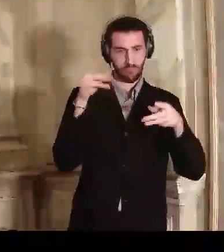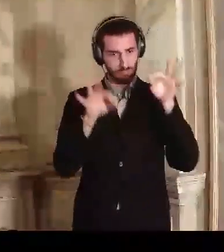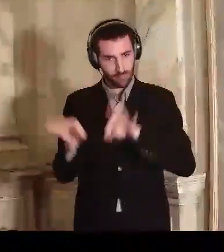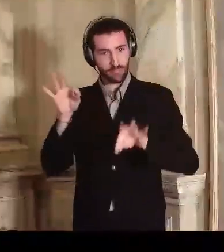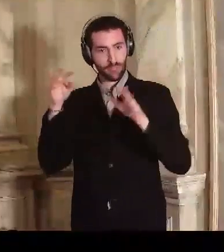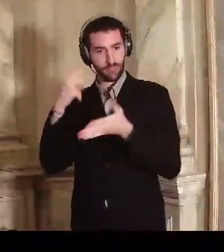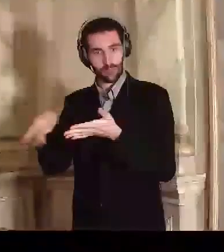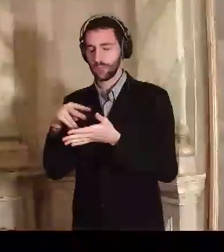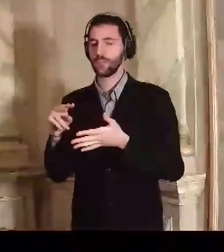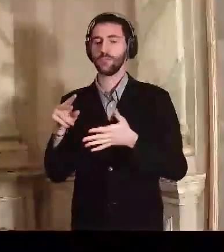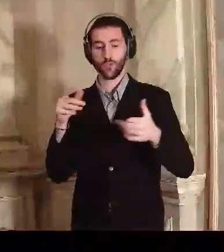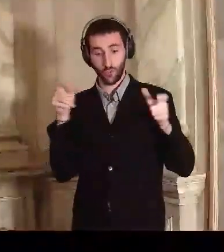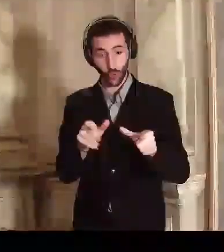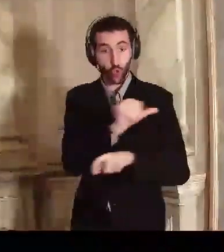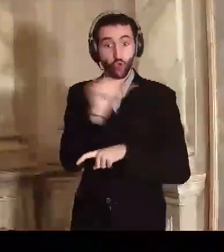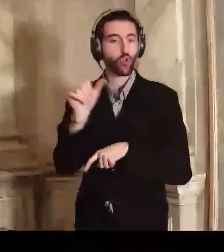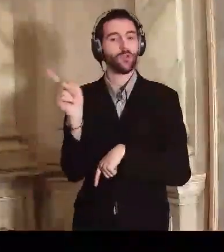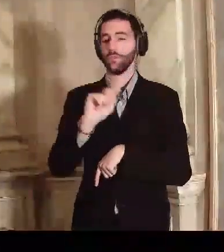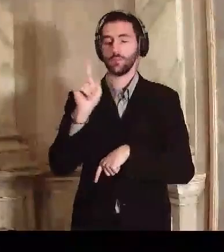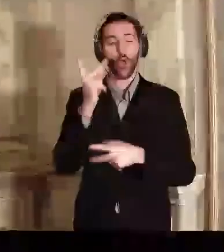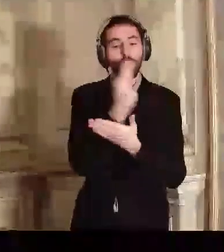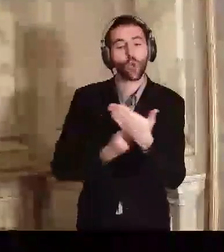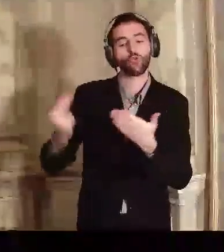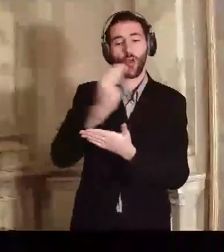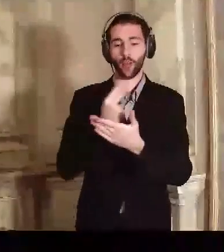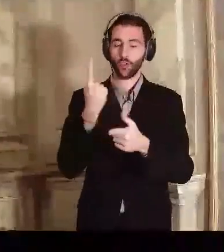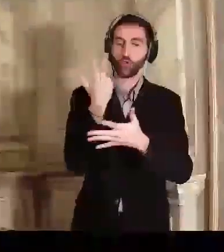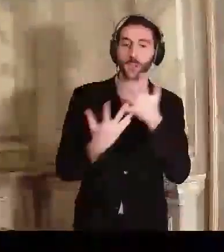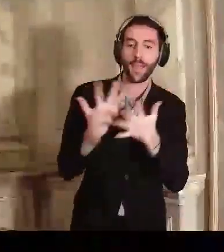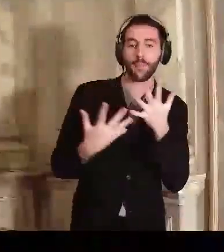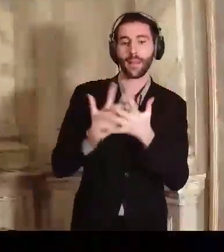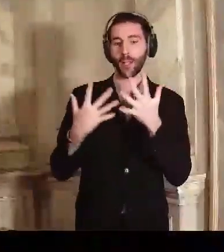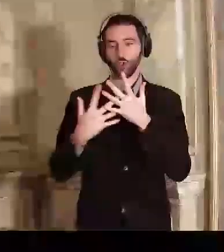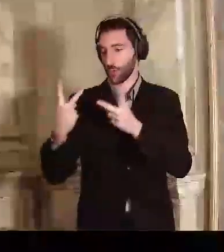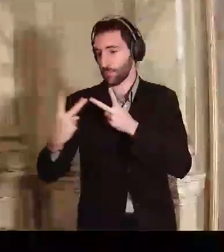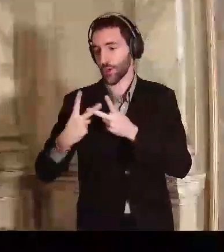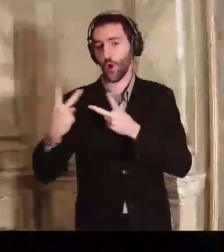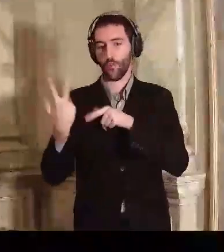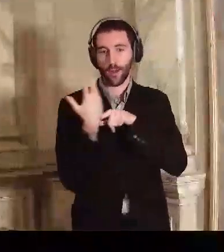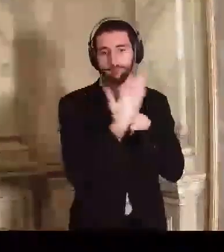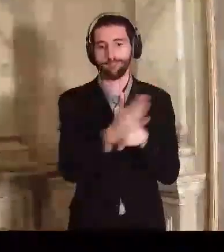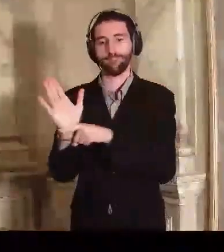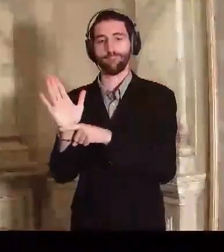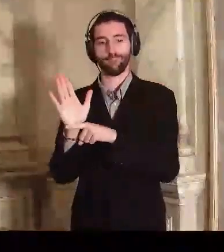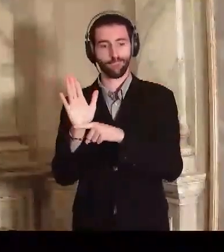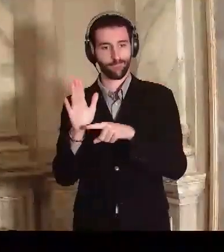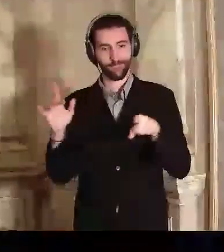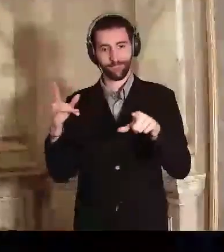di un progetto che arricchisca conoscenza e sperimentazione in coerenza con il mandato